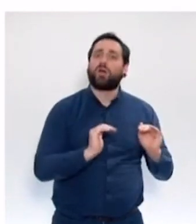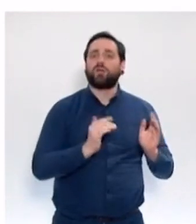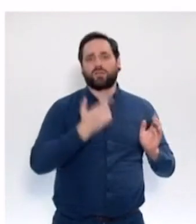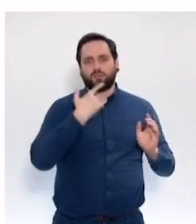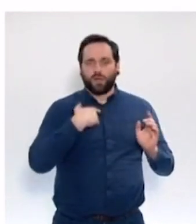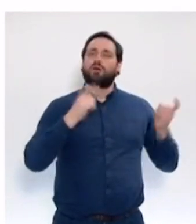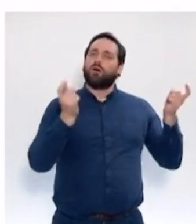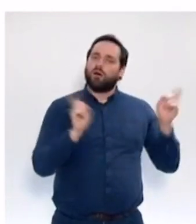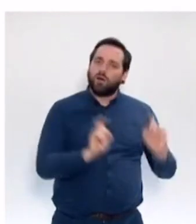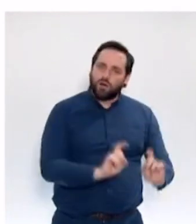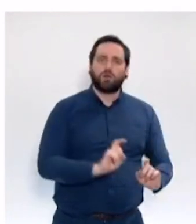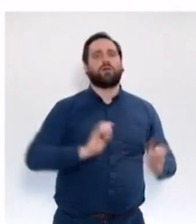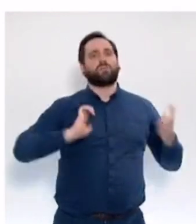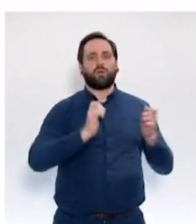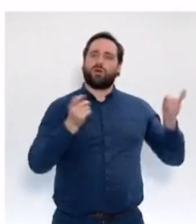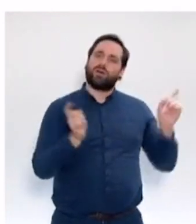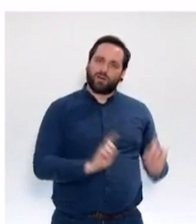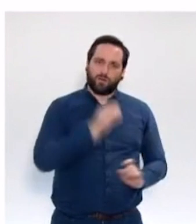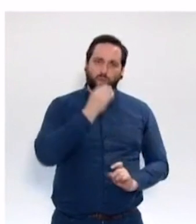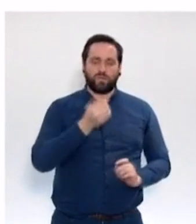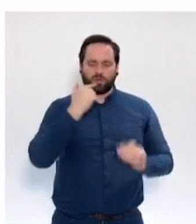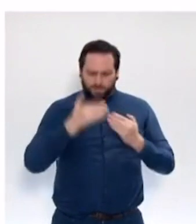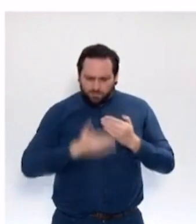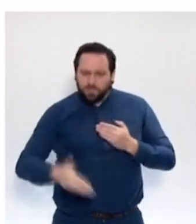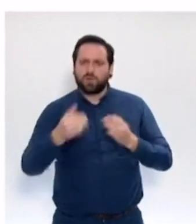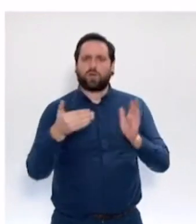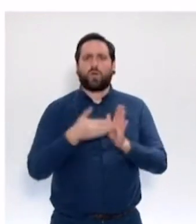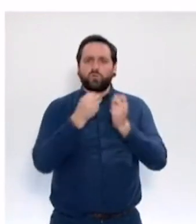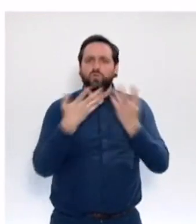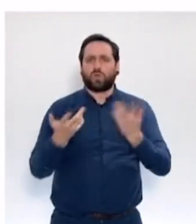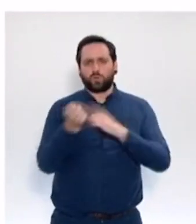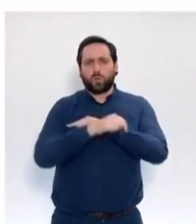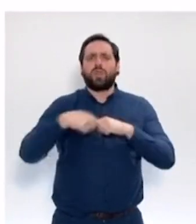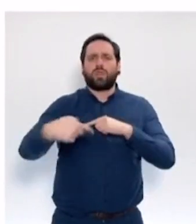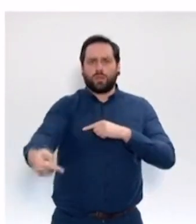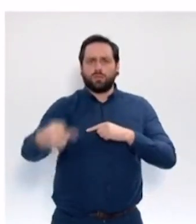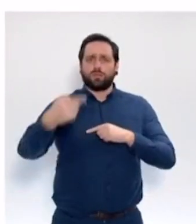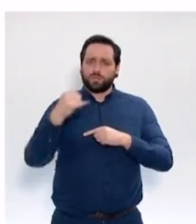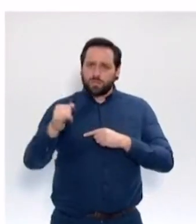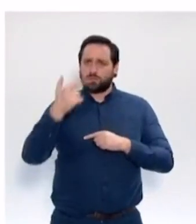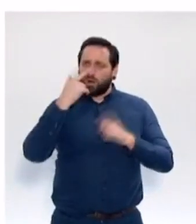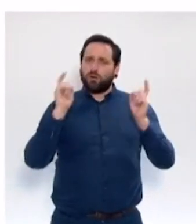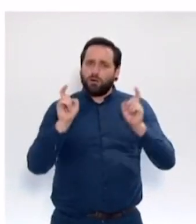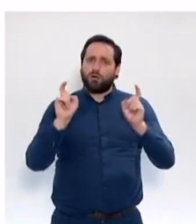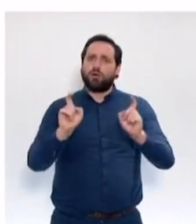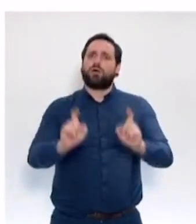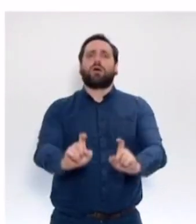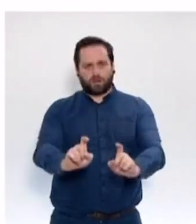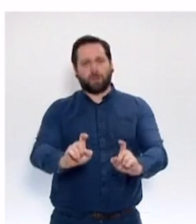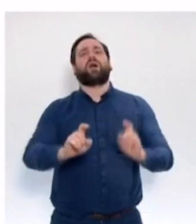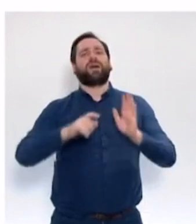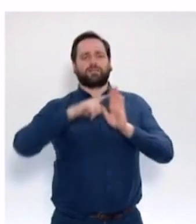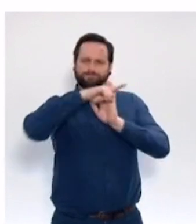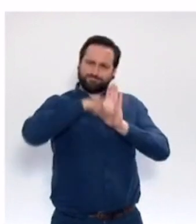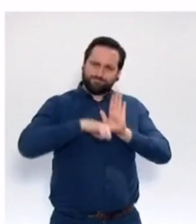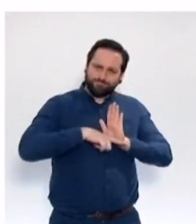semaines confirmait que nous restons bien en ligne avec cette perspective des premières mesure d'allègement pourrait